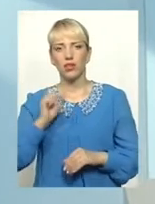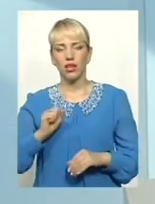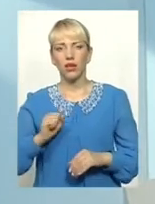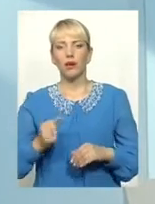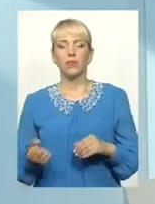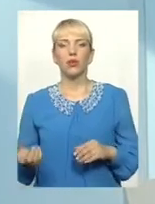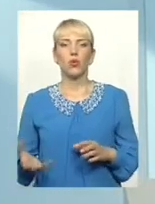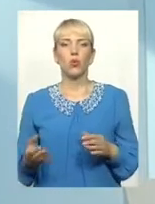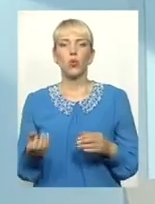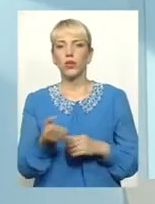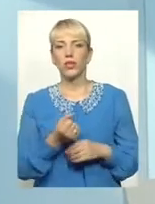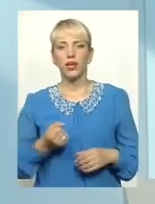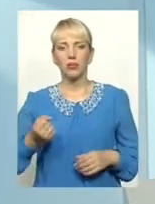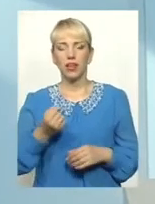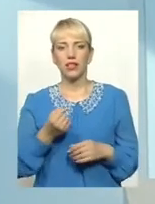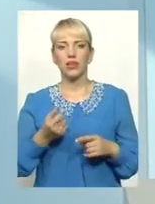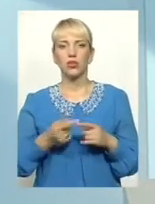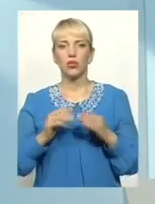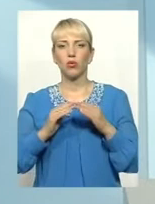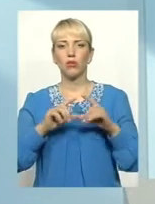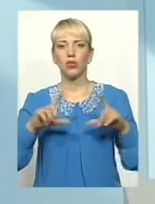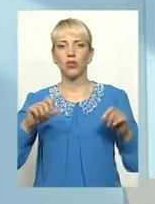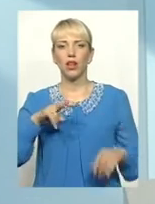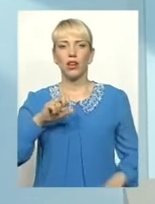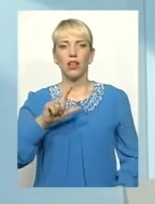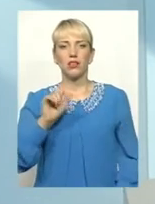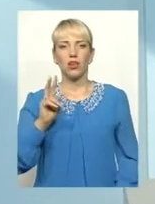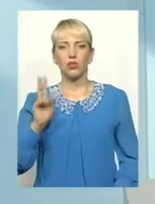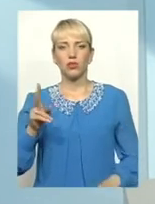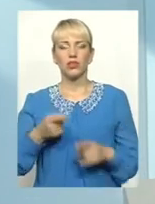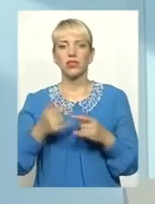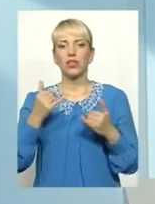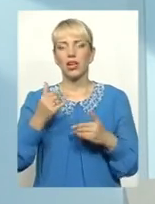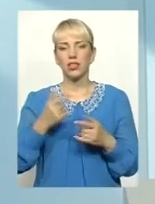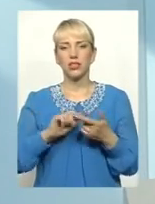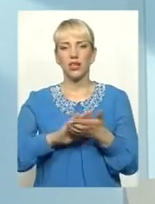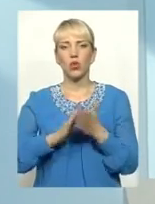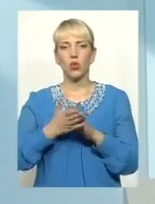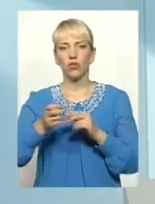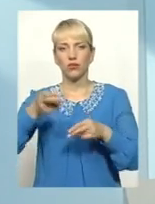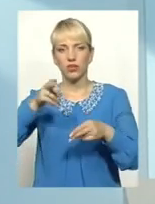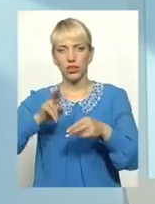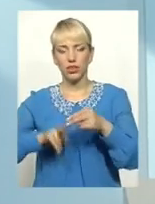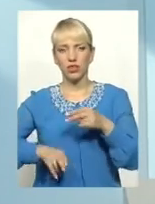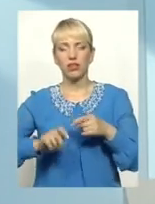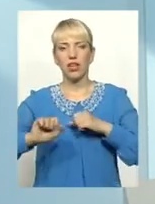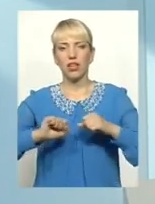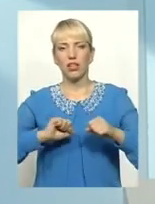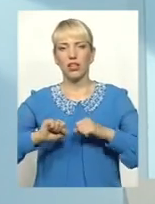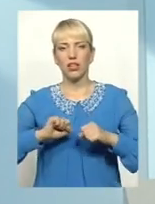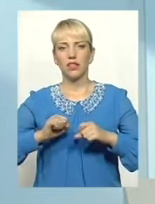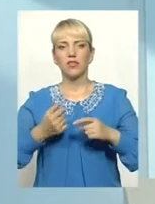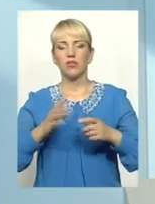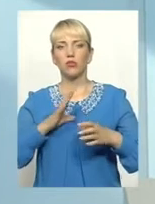паном Мазуруком. На сьогоднішній день договір припинив свою дію. І керівництвом було прийнято рішення даний